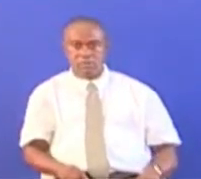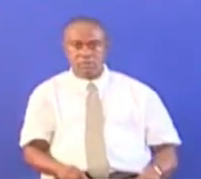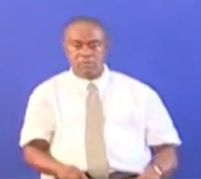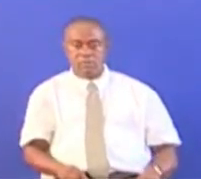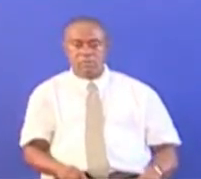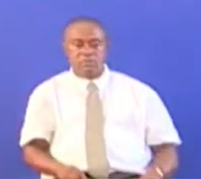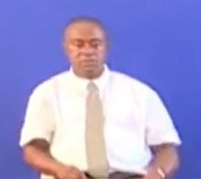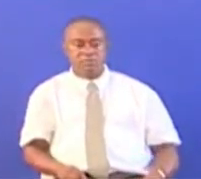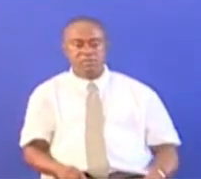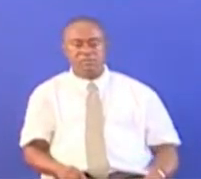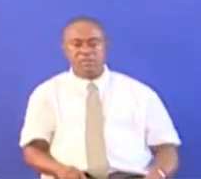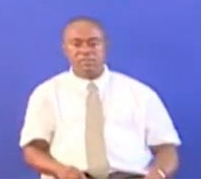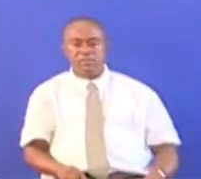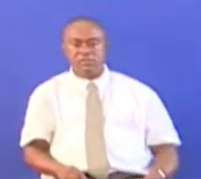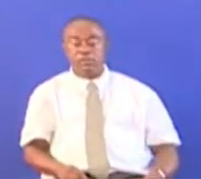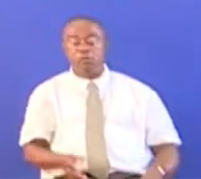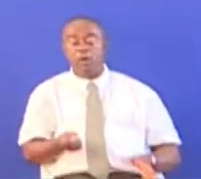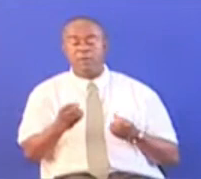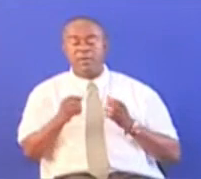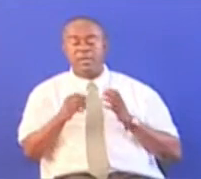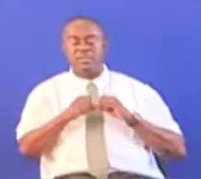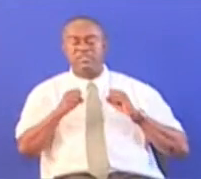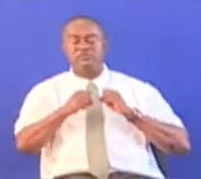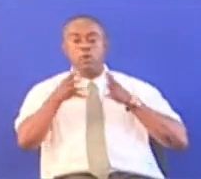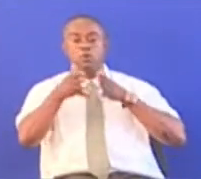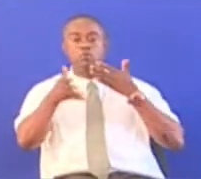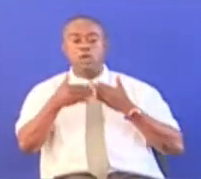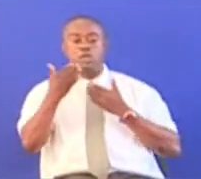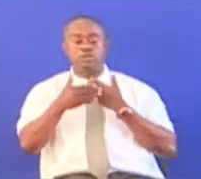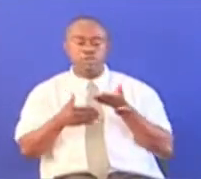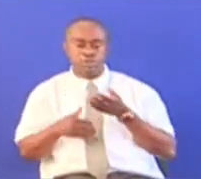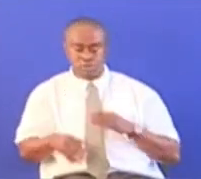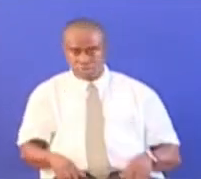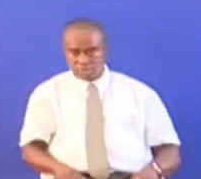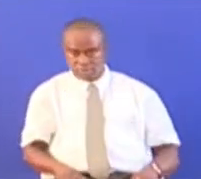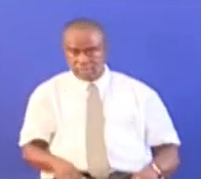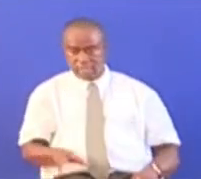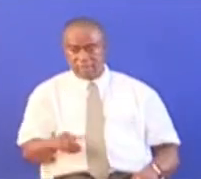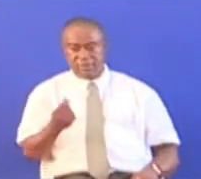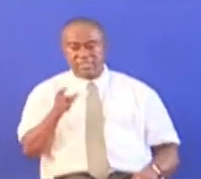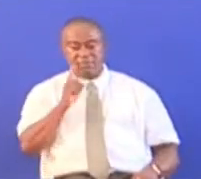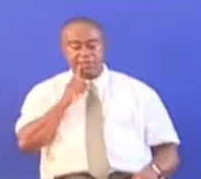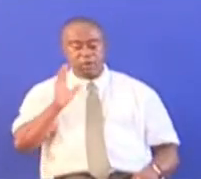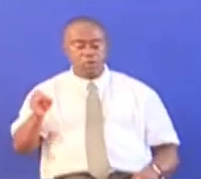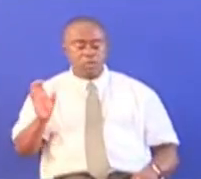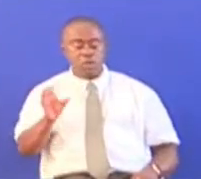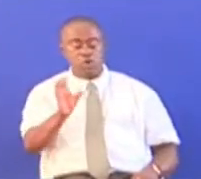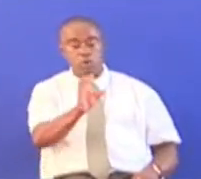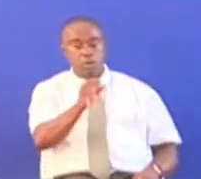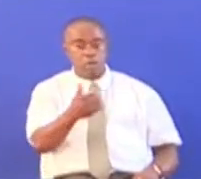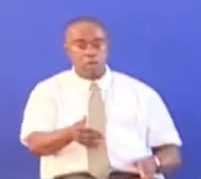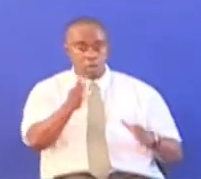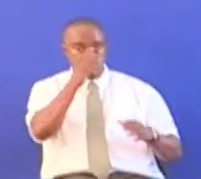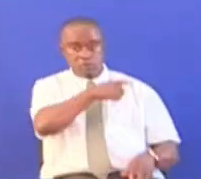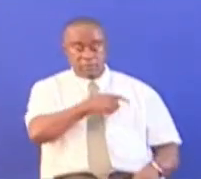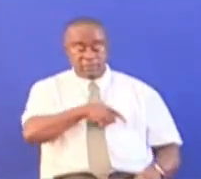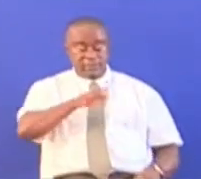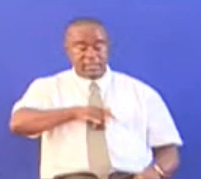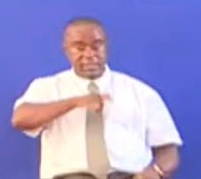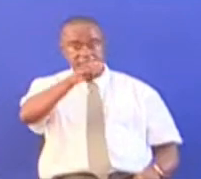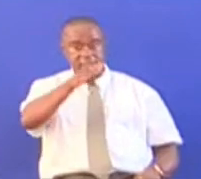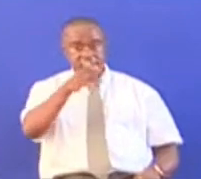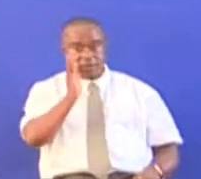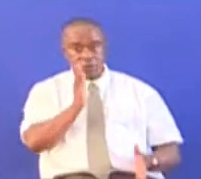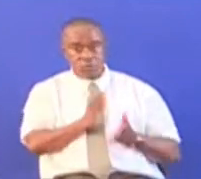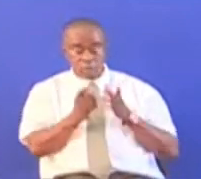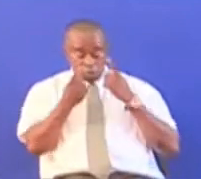sana, wameelekea sifa kubwa nchi, na hata zile fedha ambazo mama alikuwa anatoa mheshimiwa rais pamoja na ndege